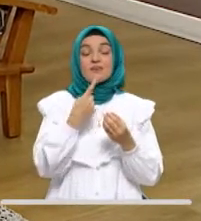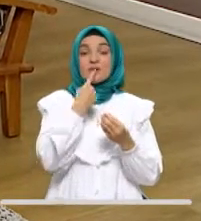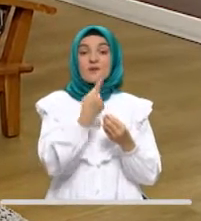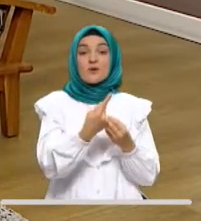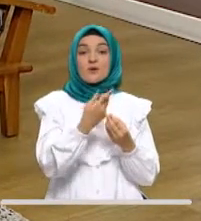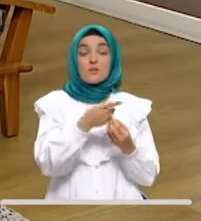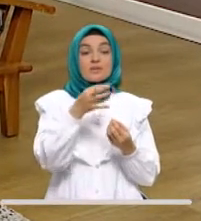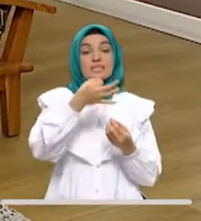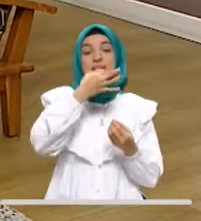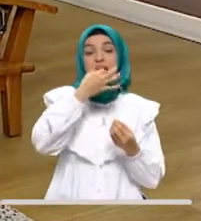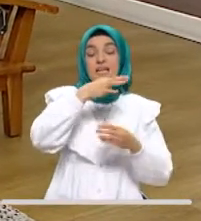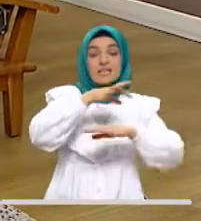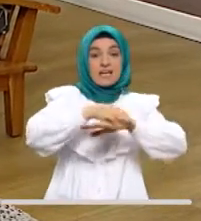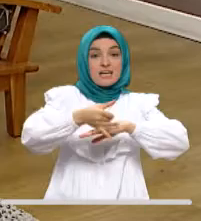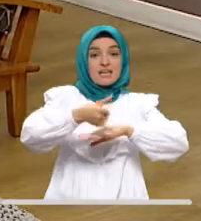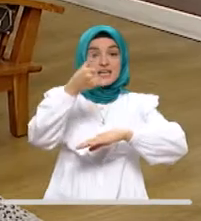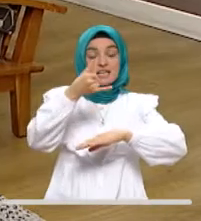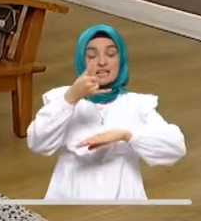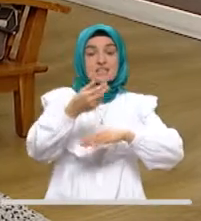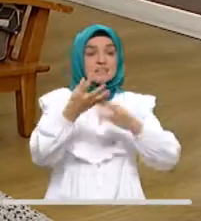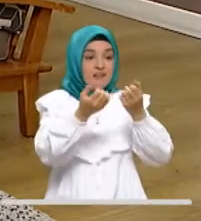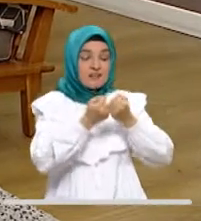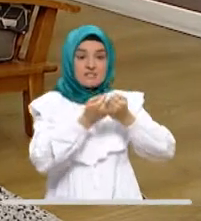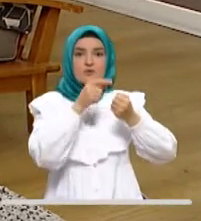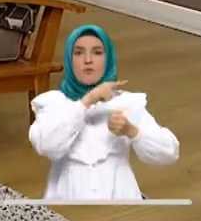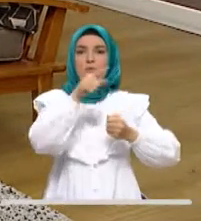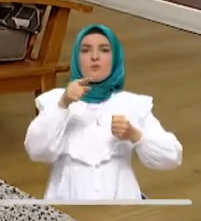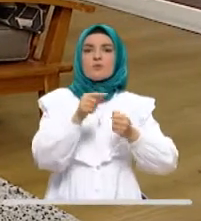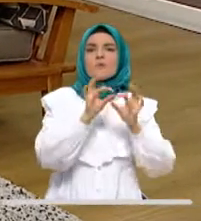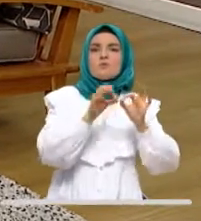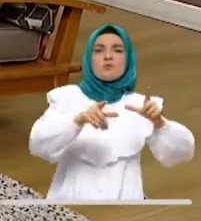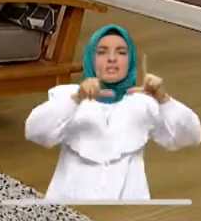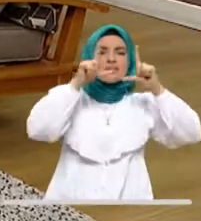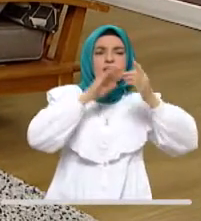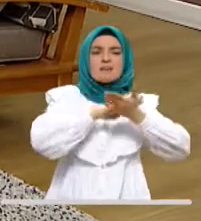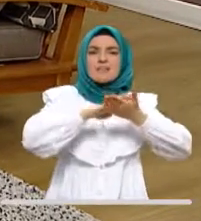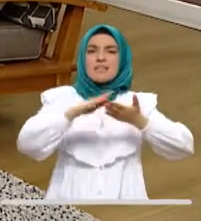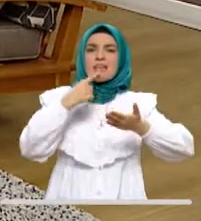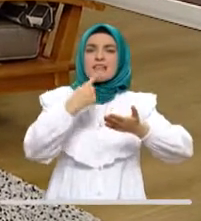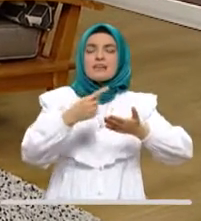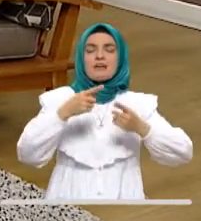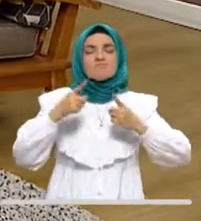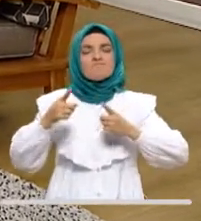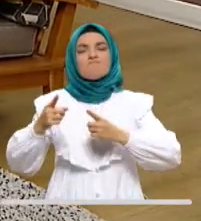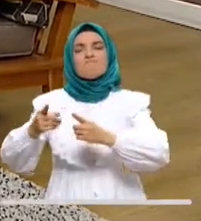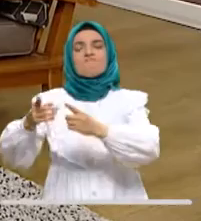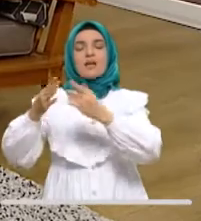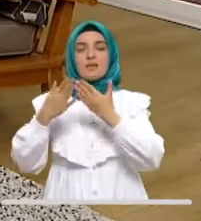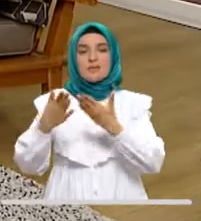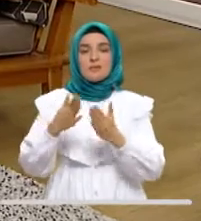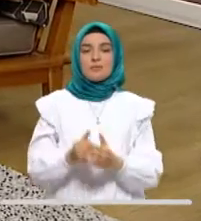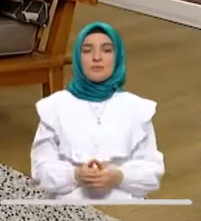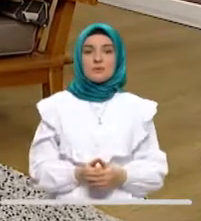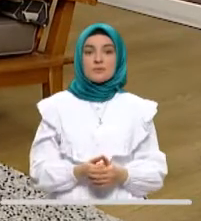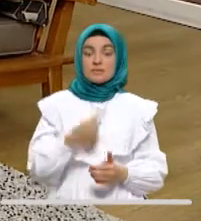Onların ilaçlarını hastaneden temin edilsin. Onların her türlü ihtiyaçları giderilsin diye arka arkaya sıralıyor. Yani bakın. Diyor